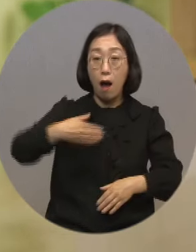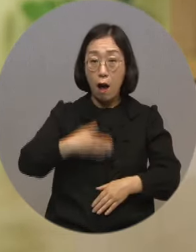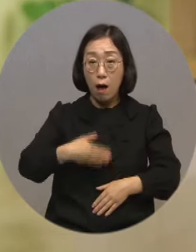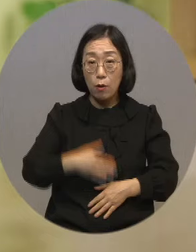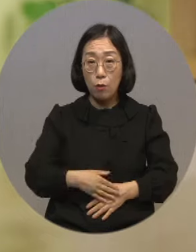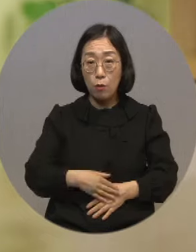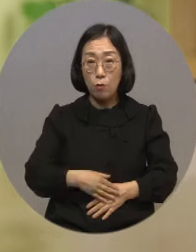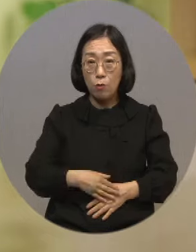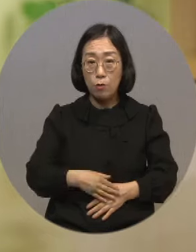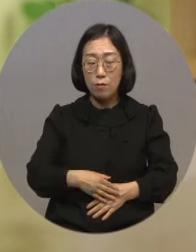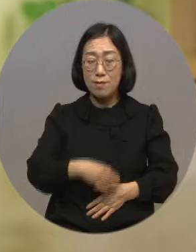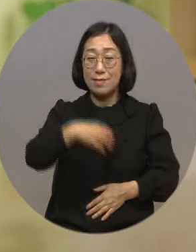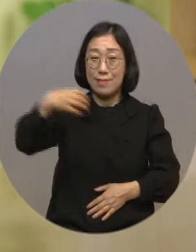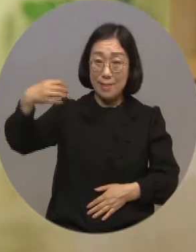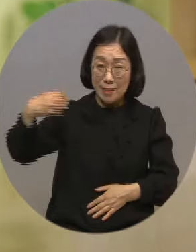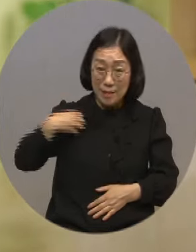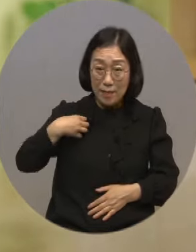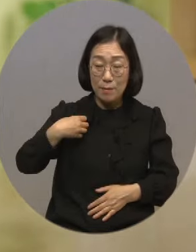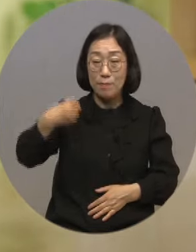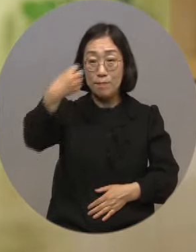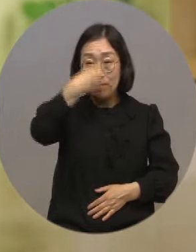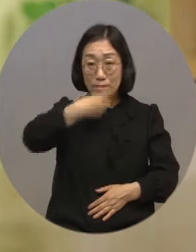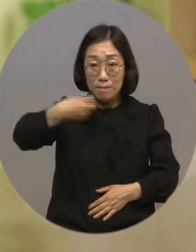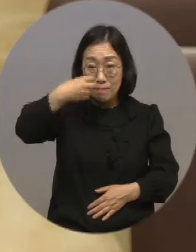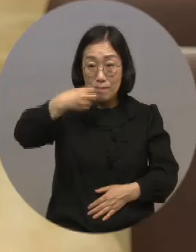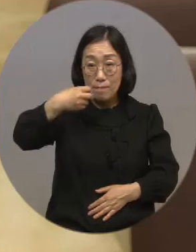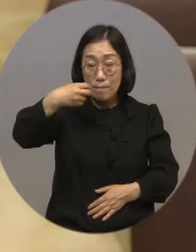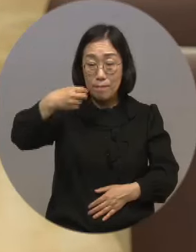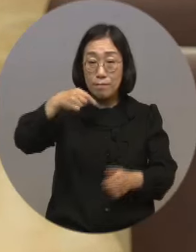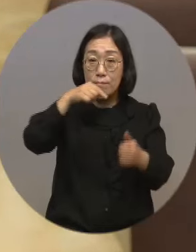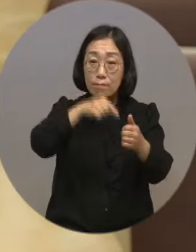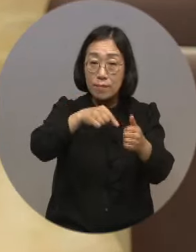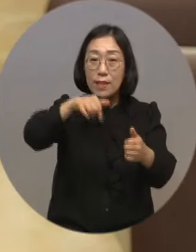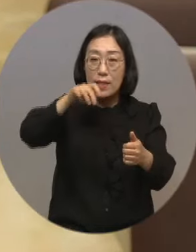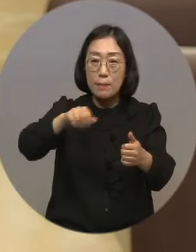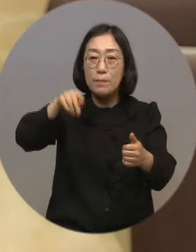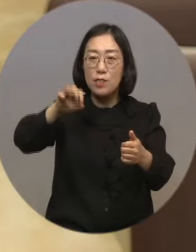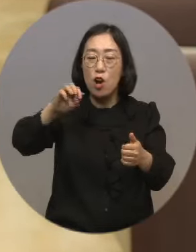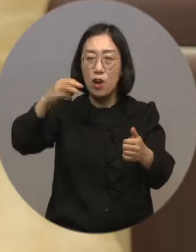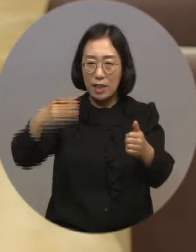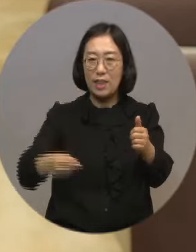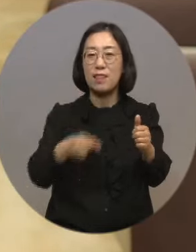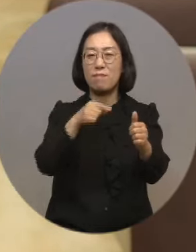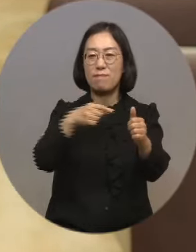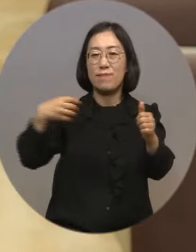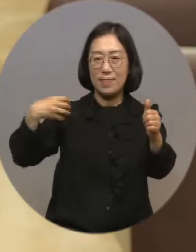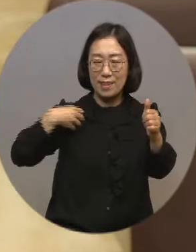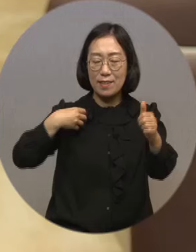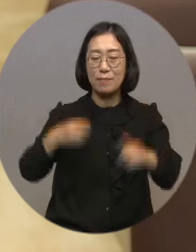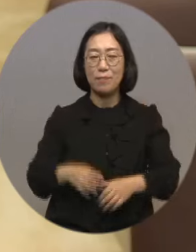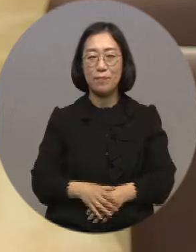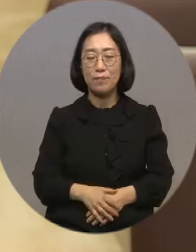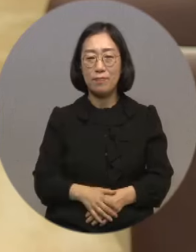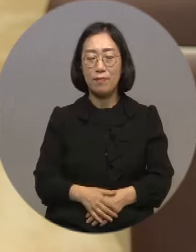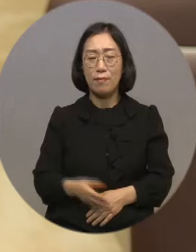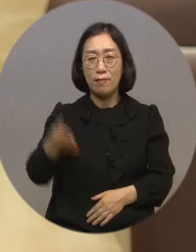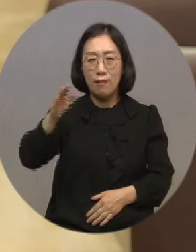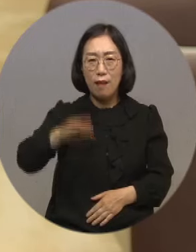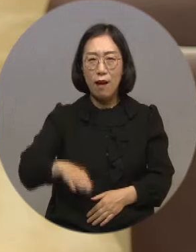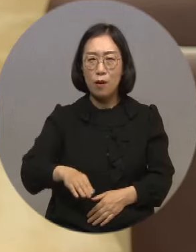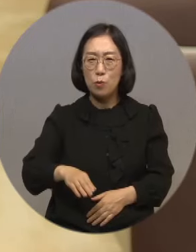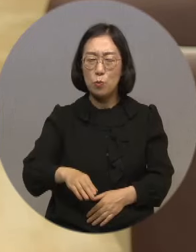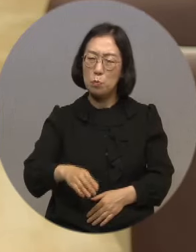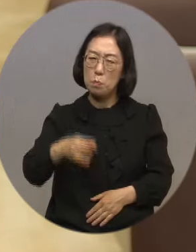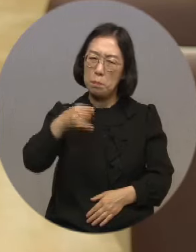진두 지휘자가 김정일이었어요. 근데 영화에서 너무 단점이 많이